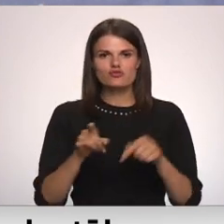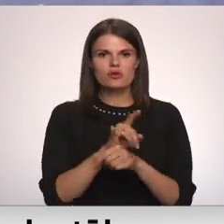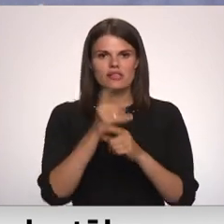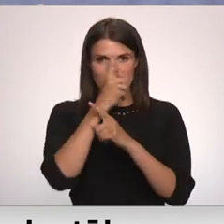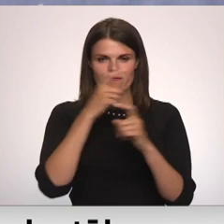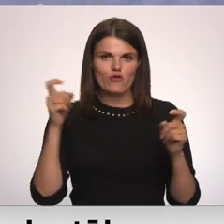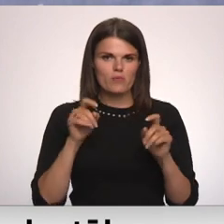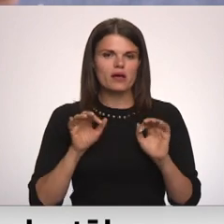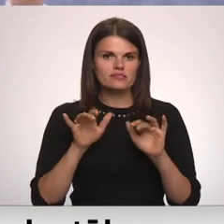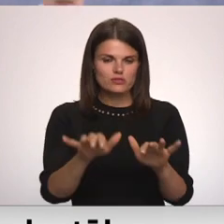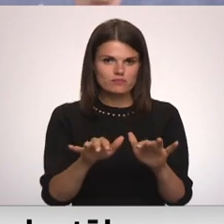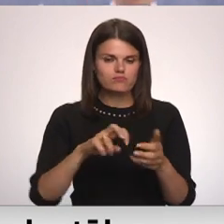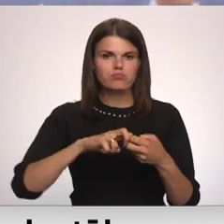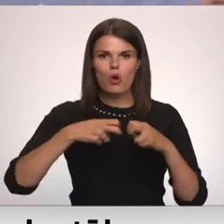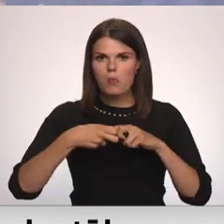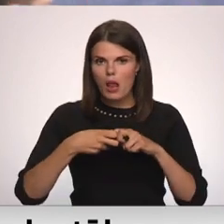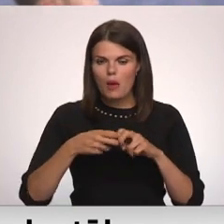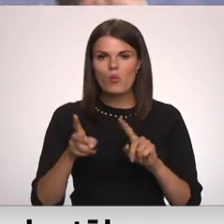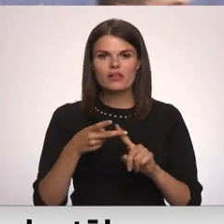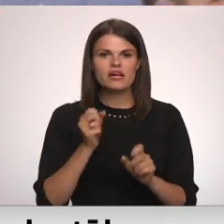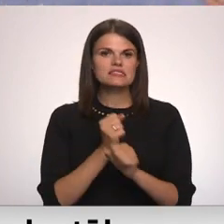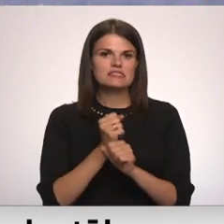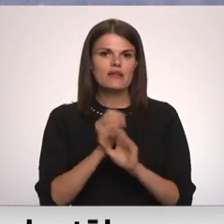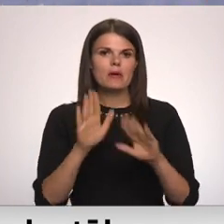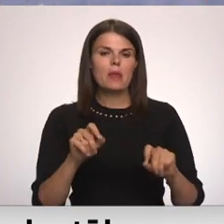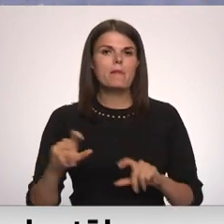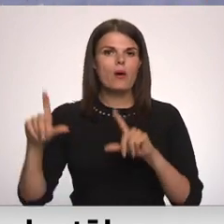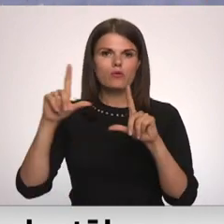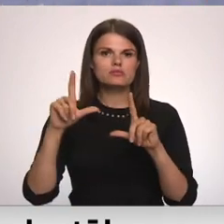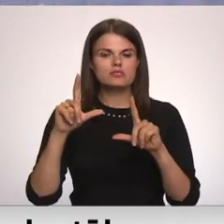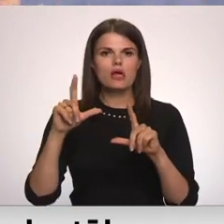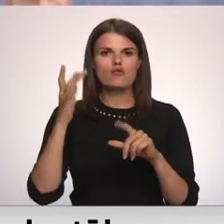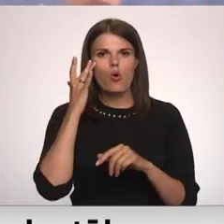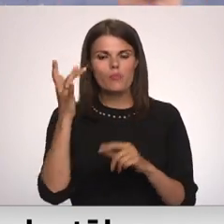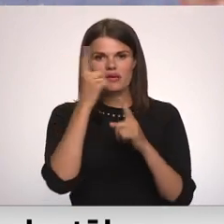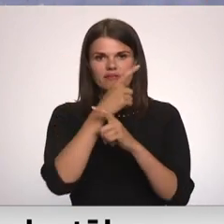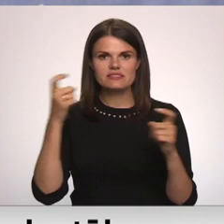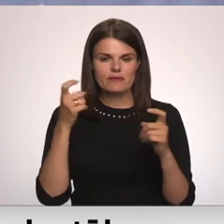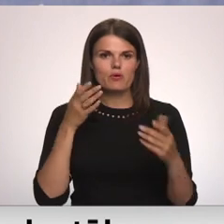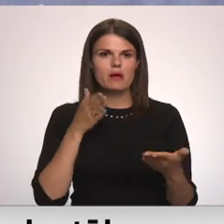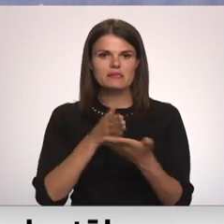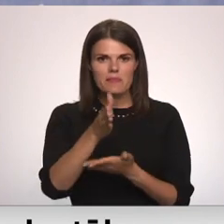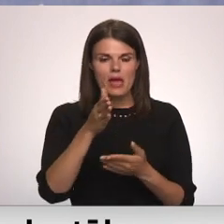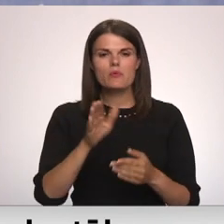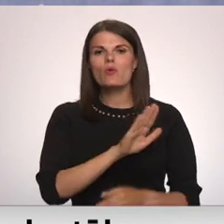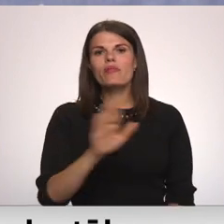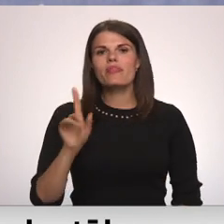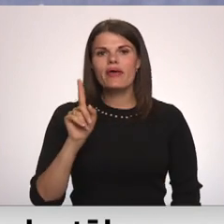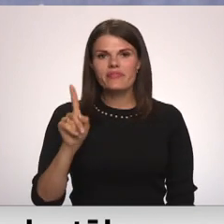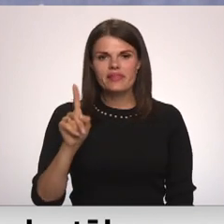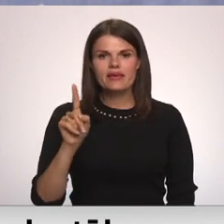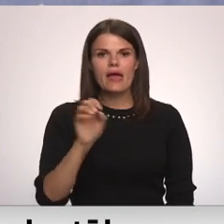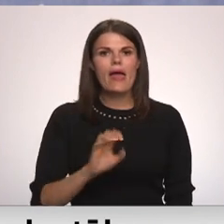dezinformācijas problēmu. Otrakārt, strādājam, lai paaugstinātu objektīvas informācijas pieejamību ne tikai Eiropā un Trīs